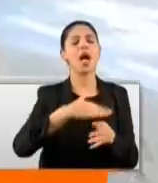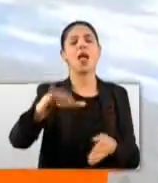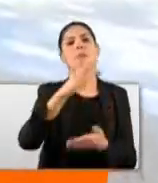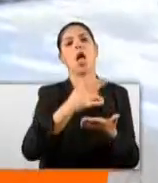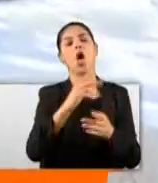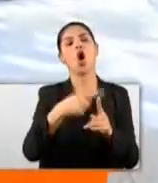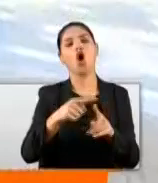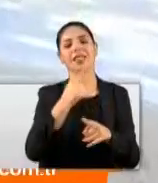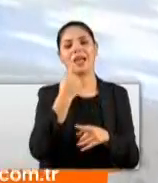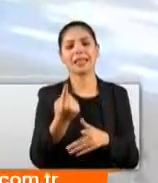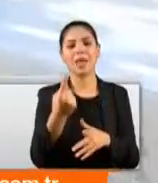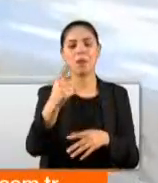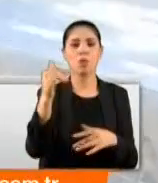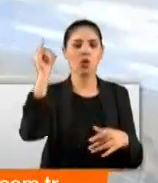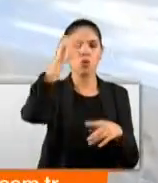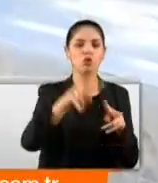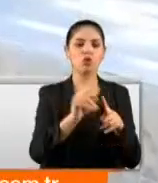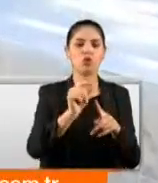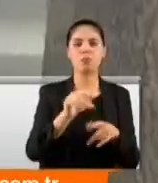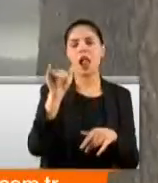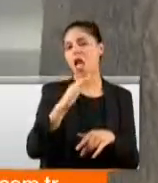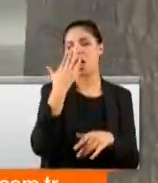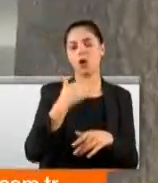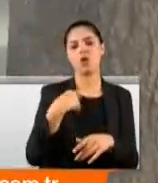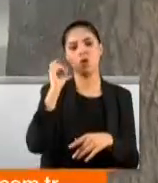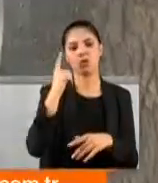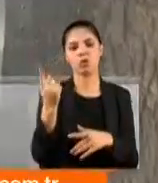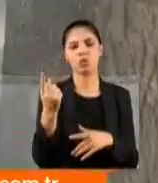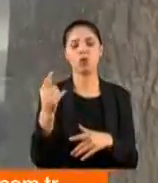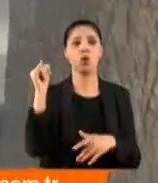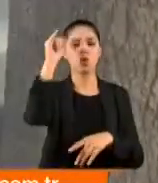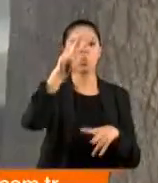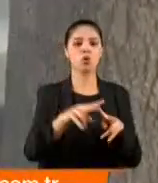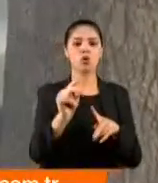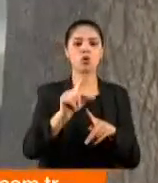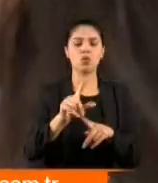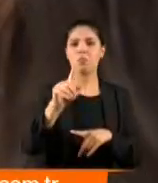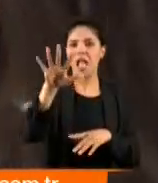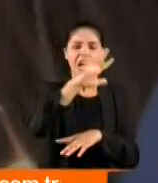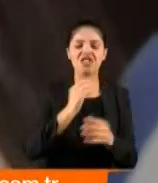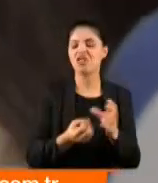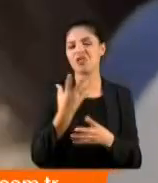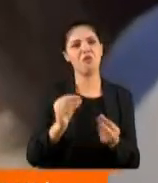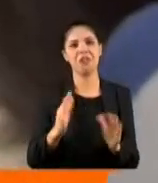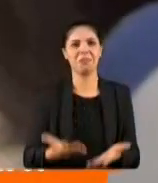ediyor. Mesela uçuş milliyle onun bir hakkı yok diye düşünüyorum. Uçuş millerini hiç duymadım. Daha her şey çıkabilir.